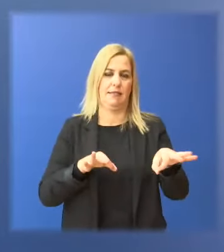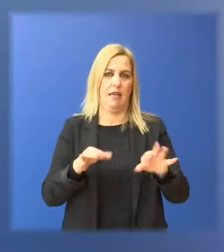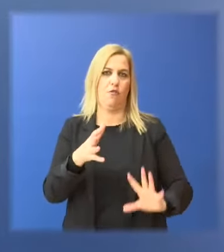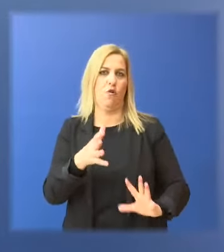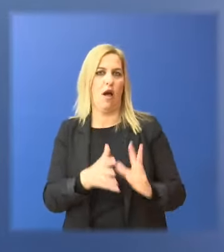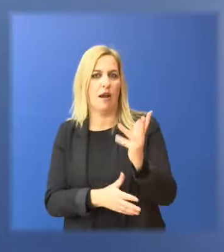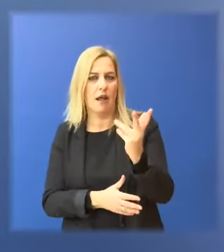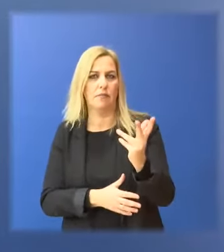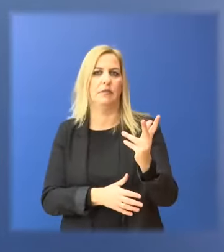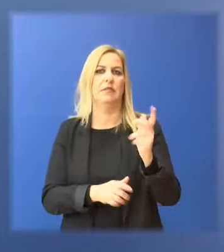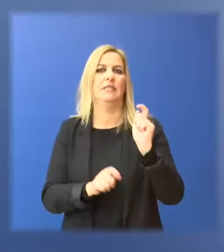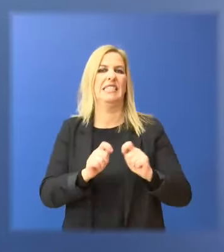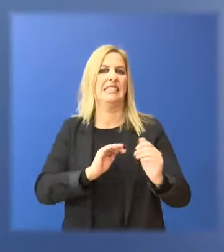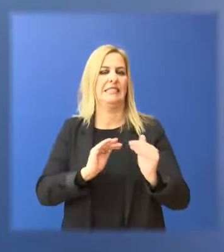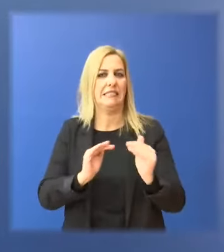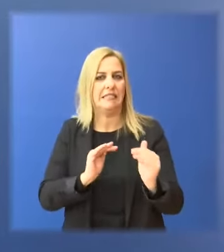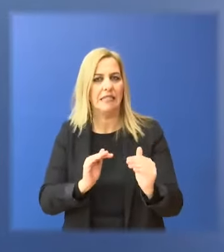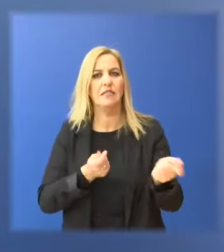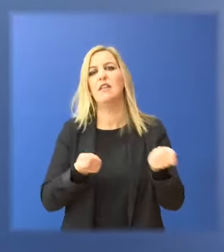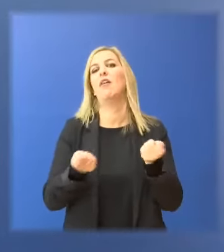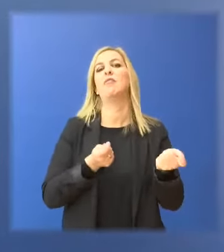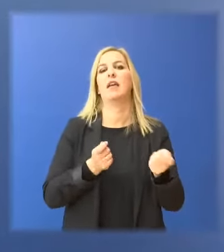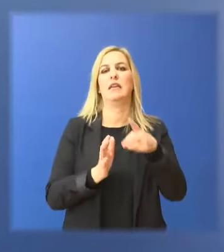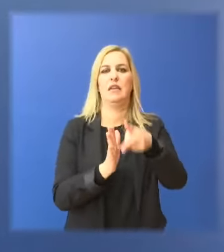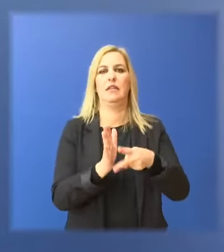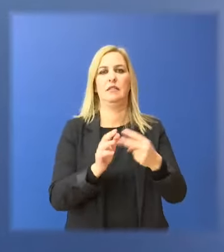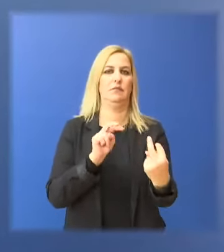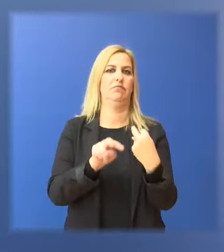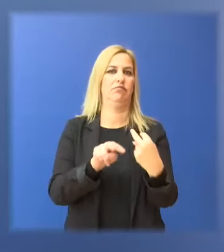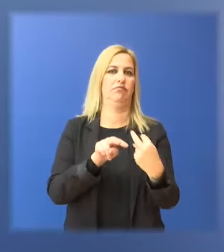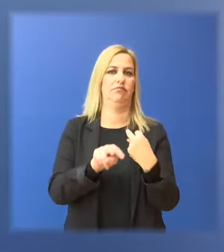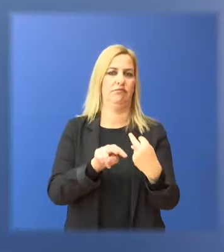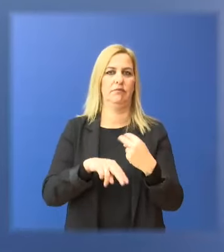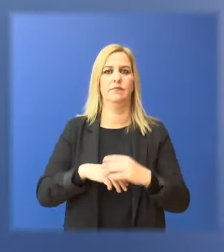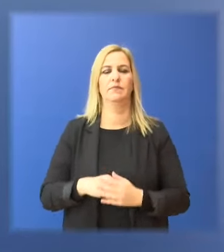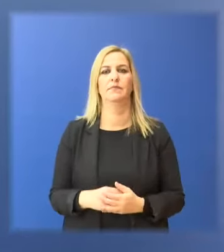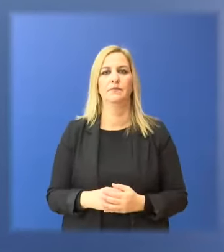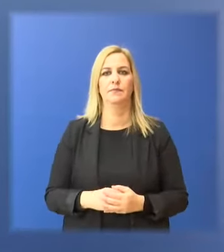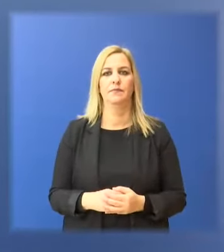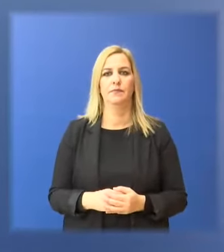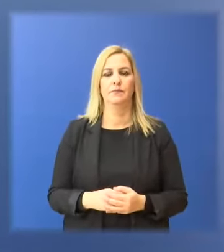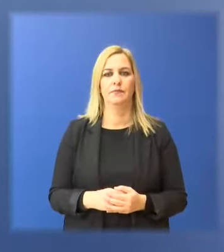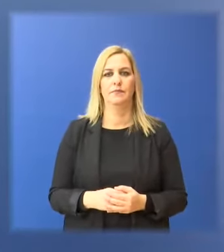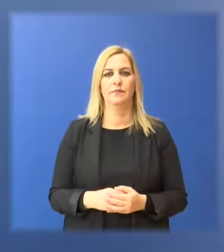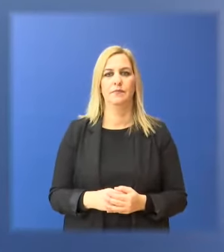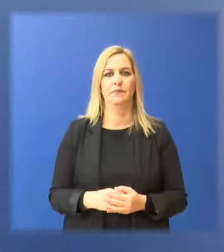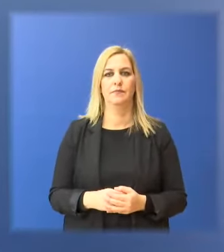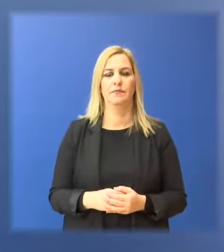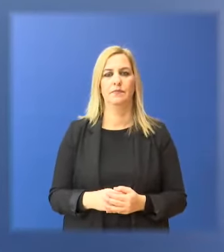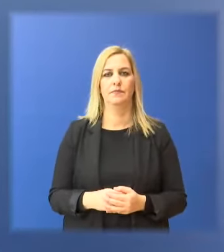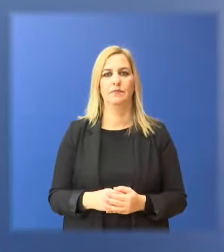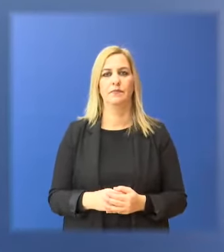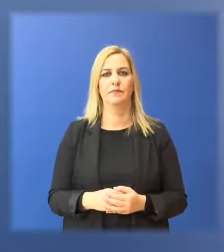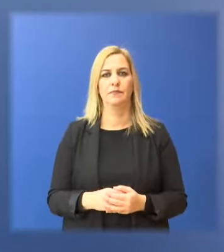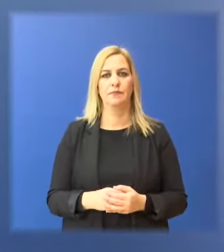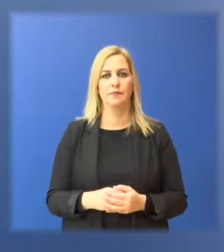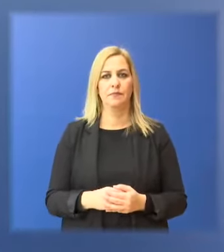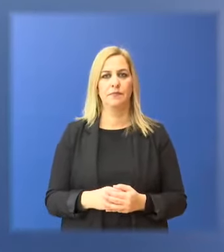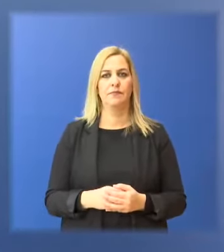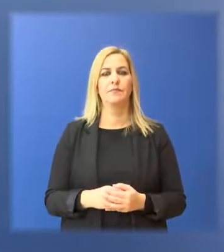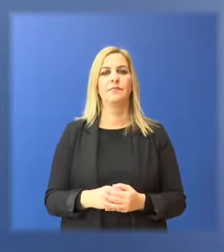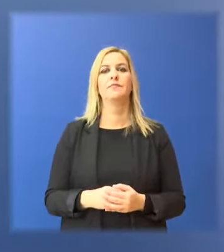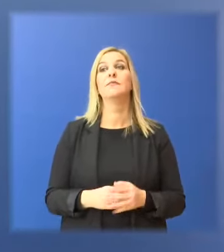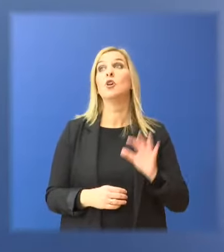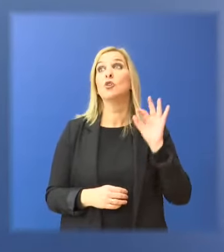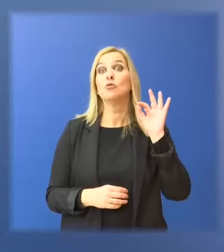ανάπτυξη, συντήρηση και διαχείριση των σιδηροδρομικών υποδομών και του τροχαίου υλικού της χώρας, προς διασφάλιση